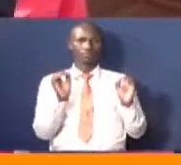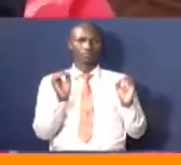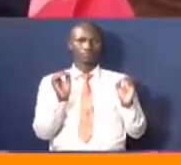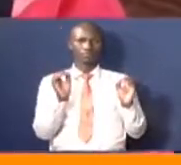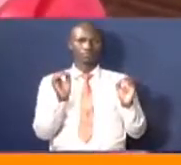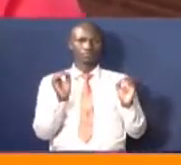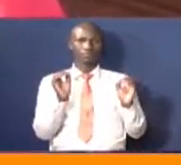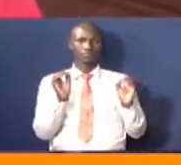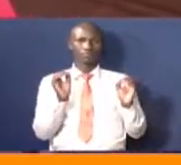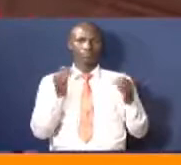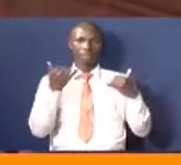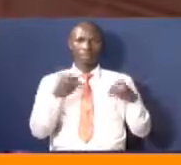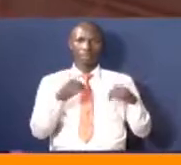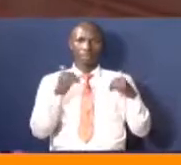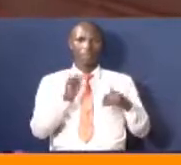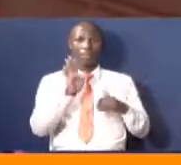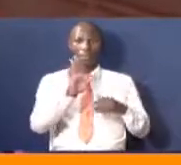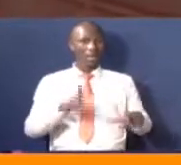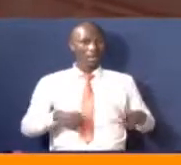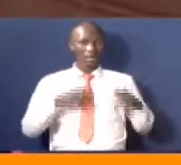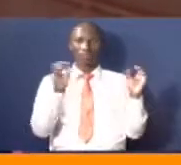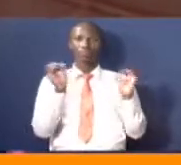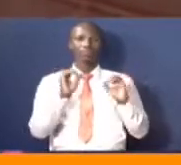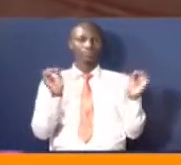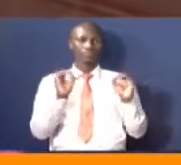Do not play casino with your lives.